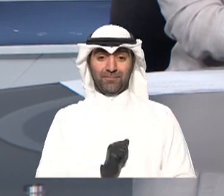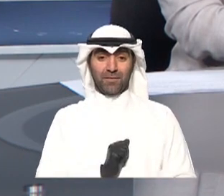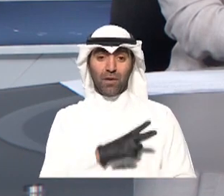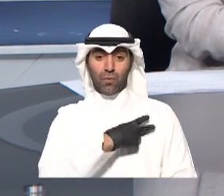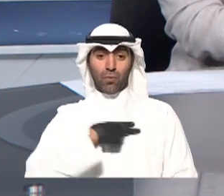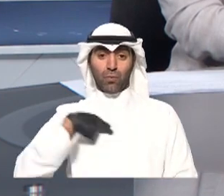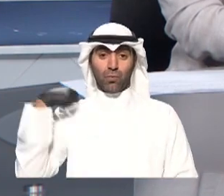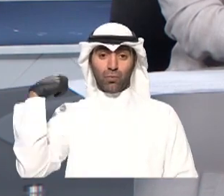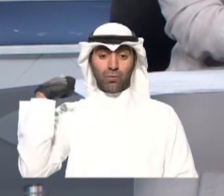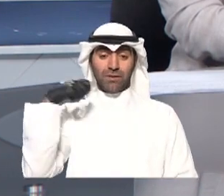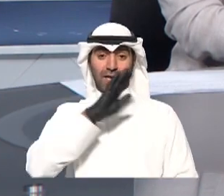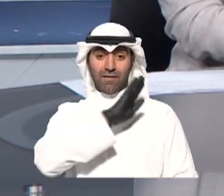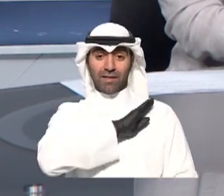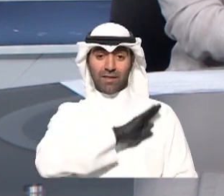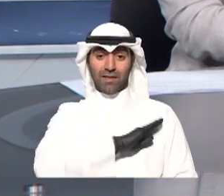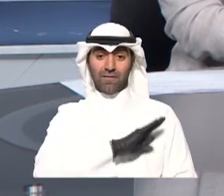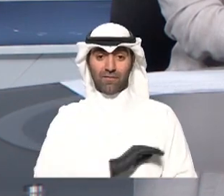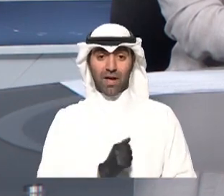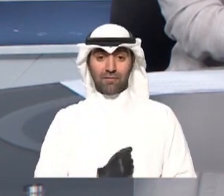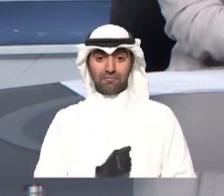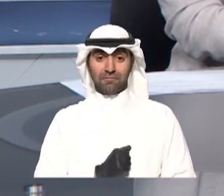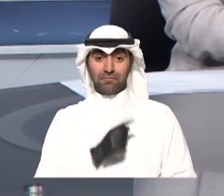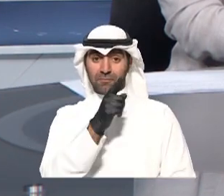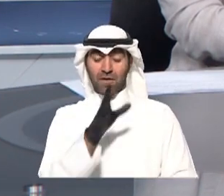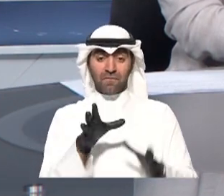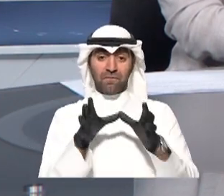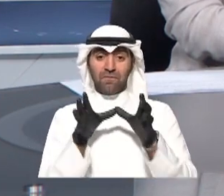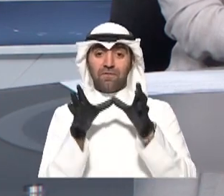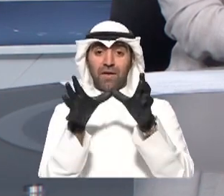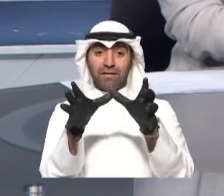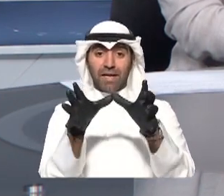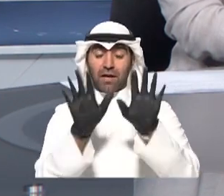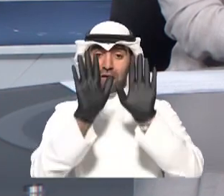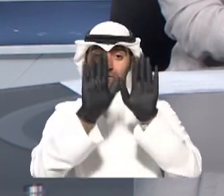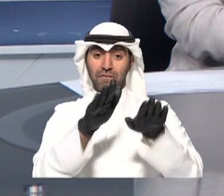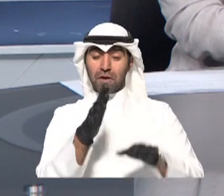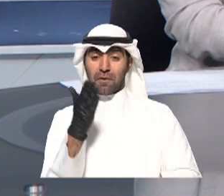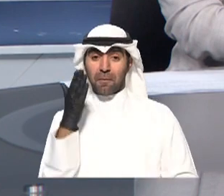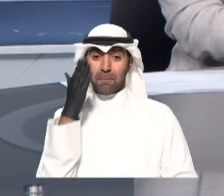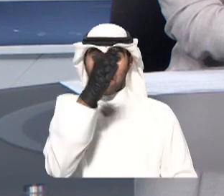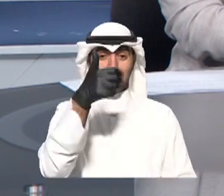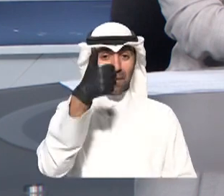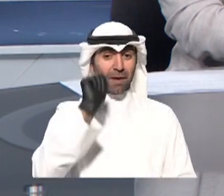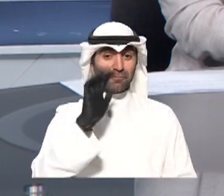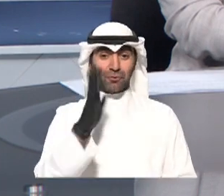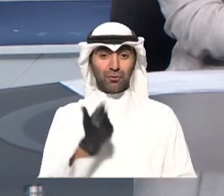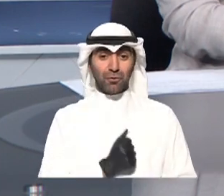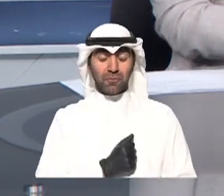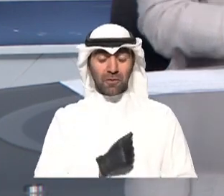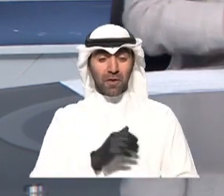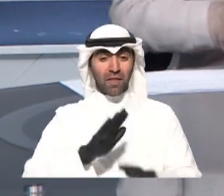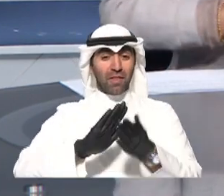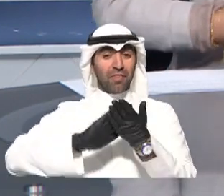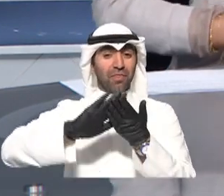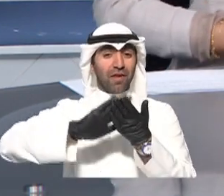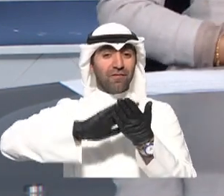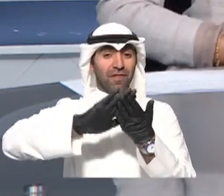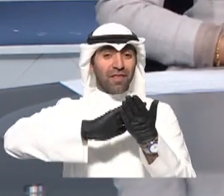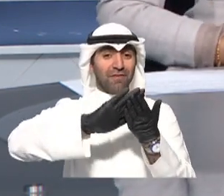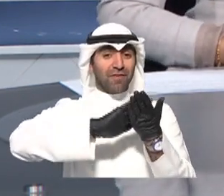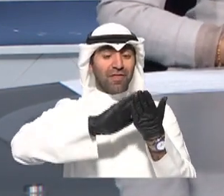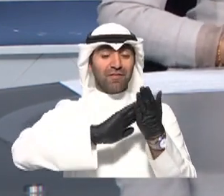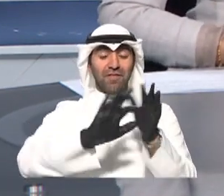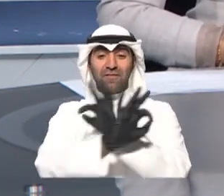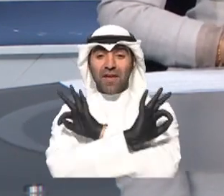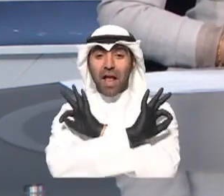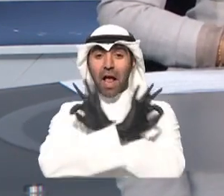للقوى البحرية بوزارة الدفاع بتعقيم وزارة الإعلام واستديو الأخبار وفق البرنامج